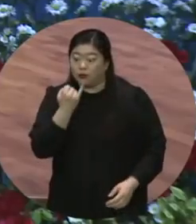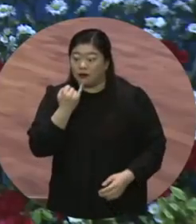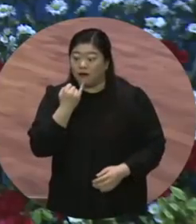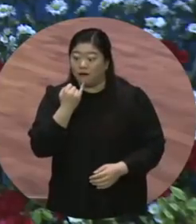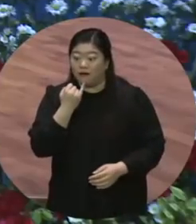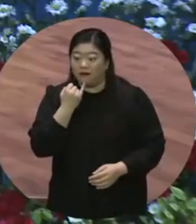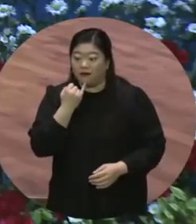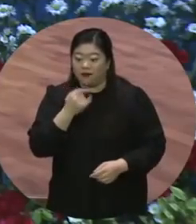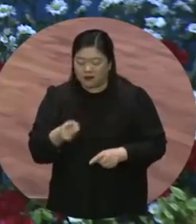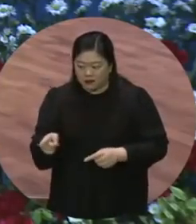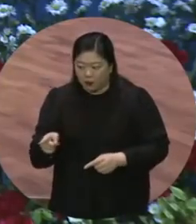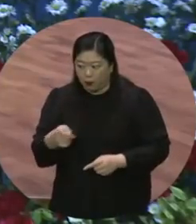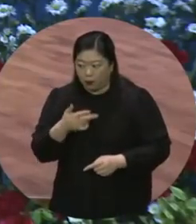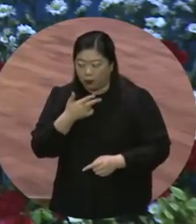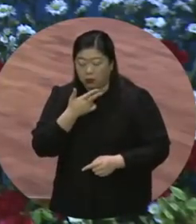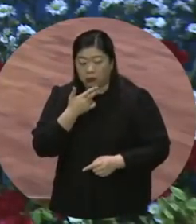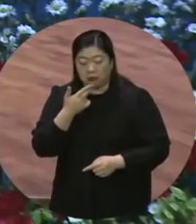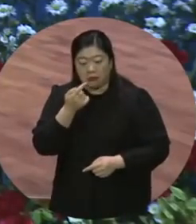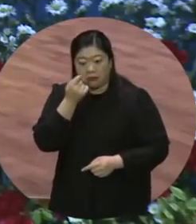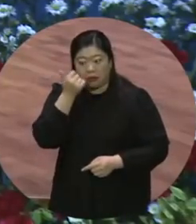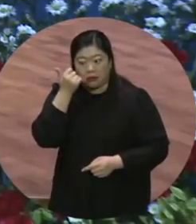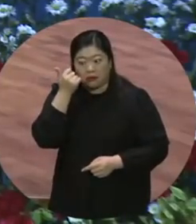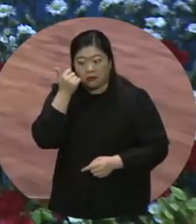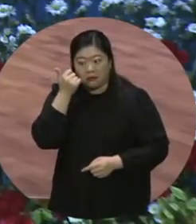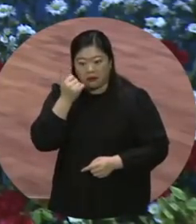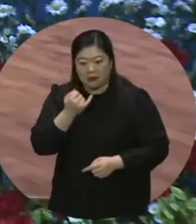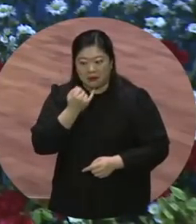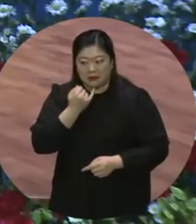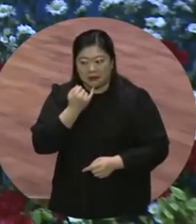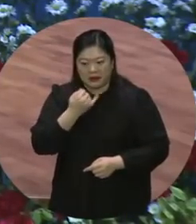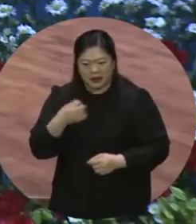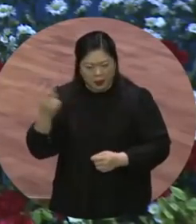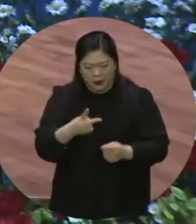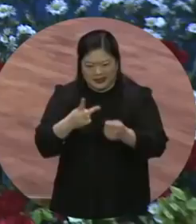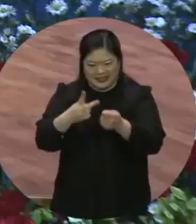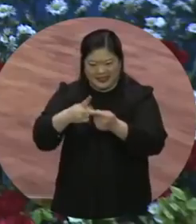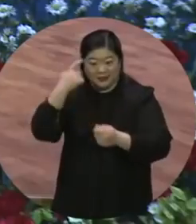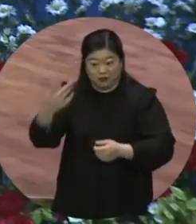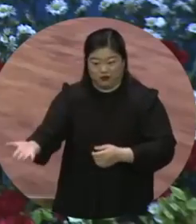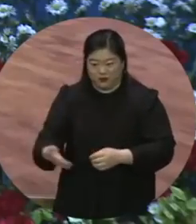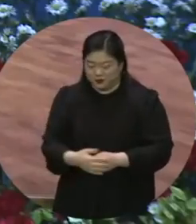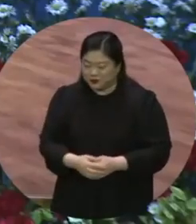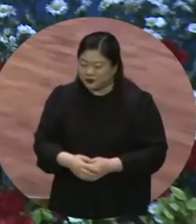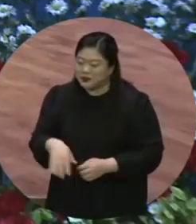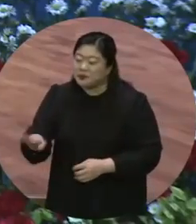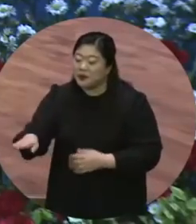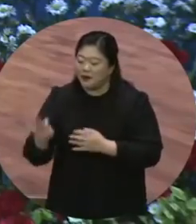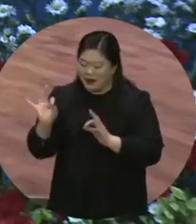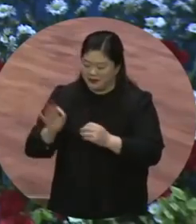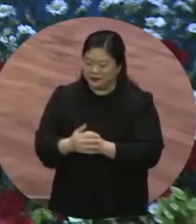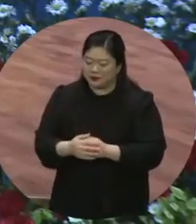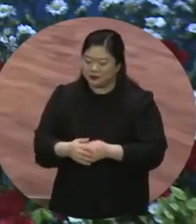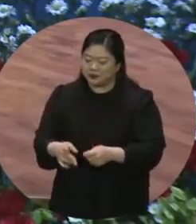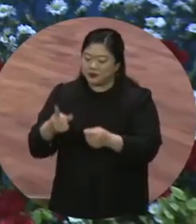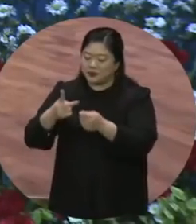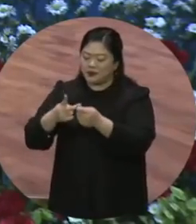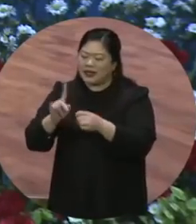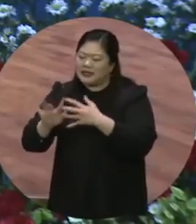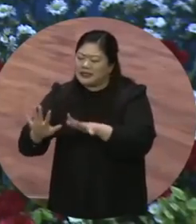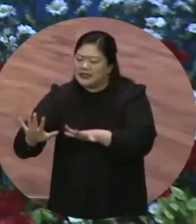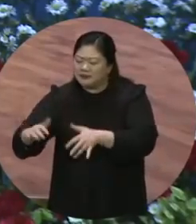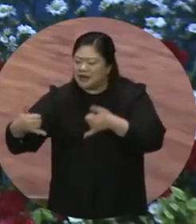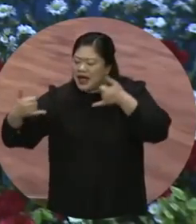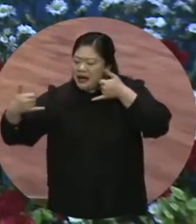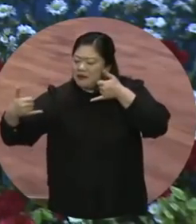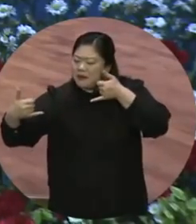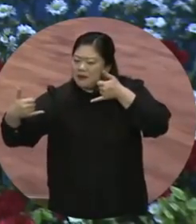이 시험관이 이렇게 말했습니다. 그러면 통화 중일 때, 이